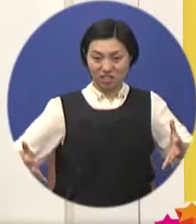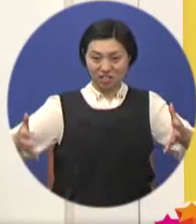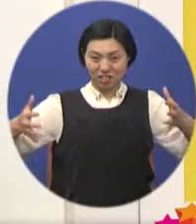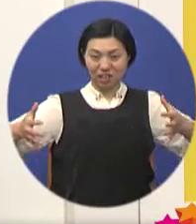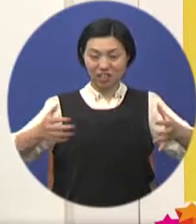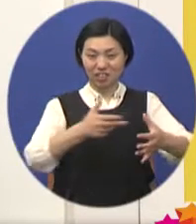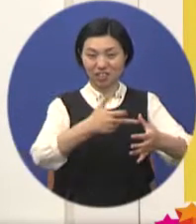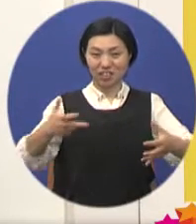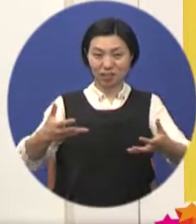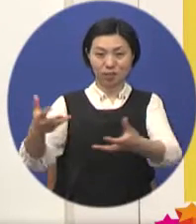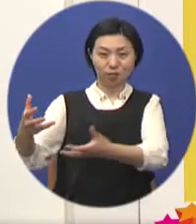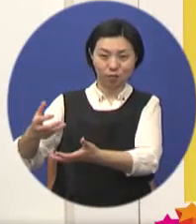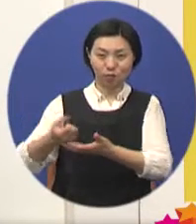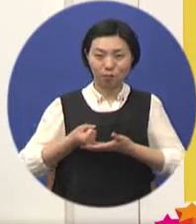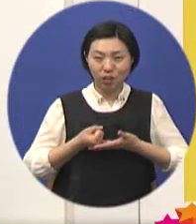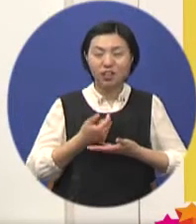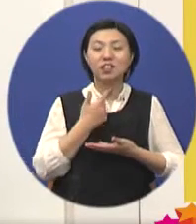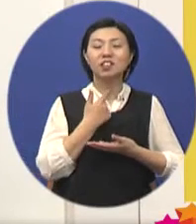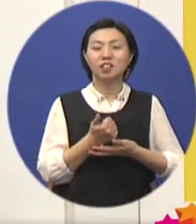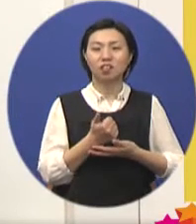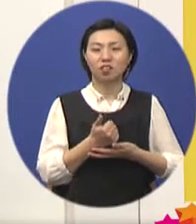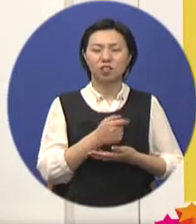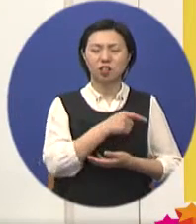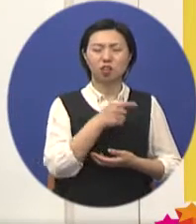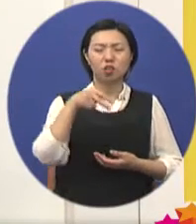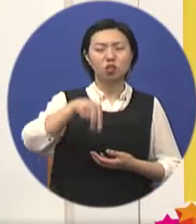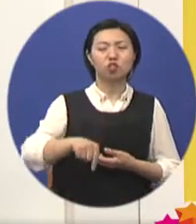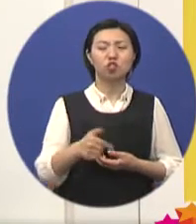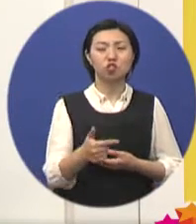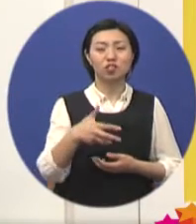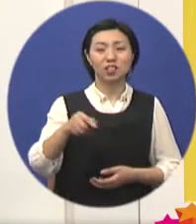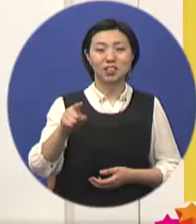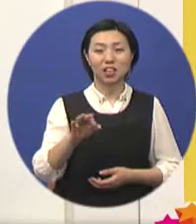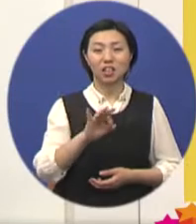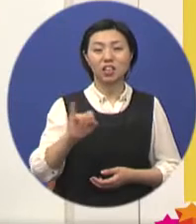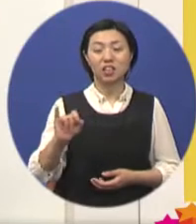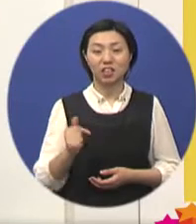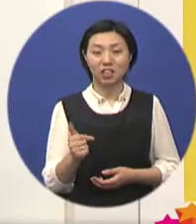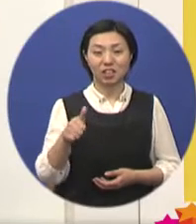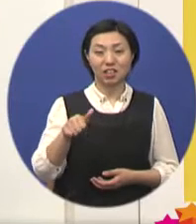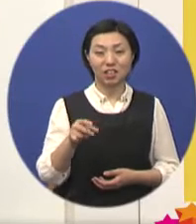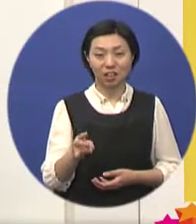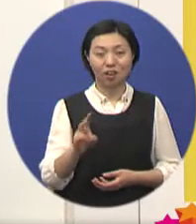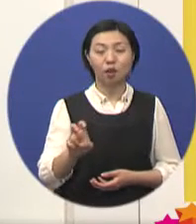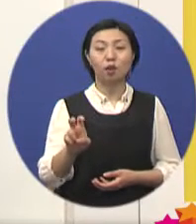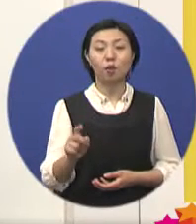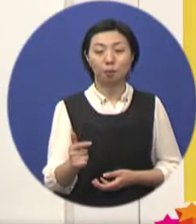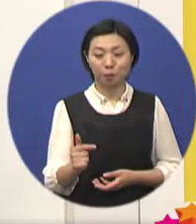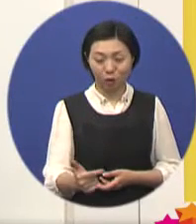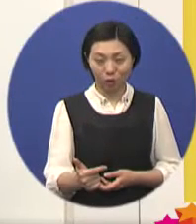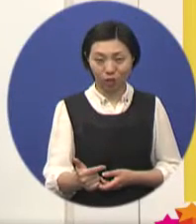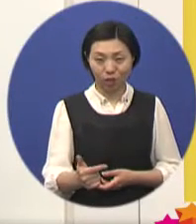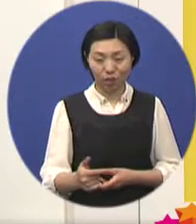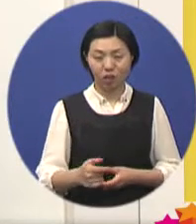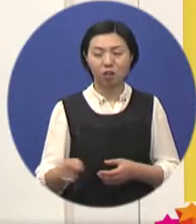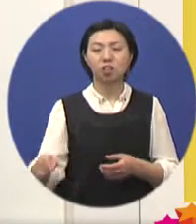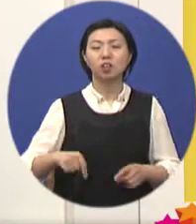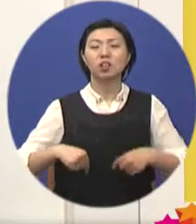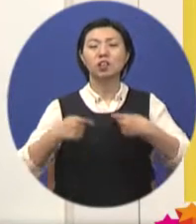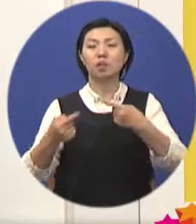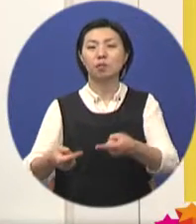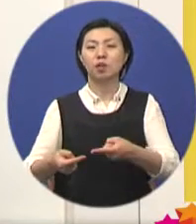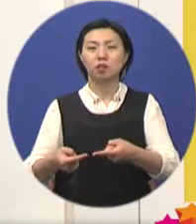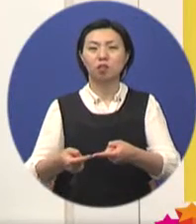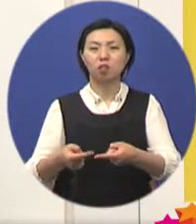저 전북 순창군 인계면에서 했었어요. 네. 네. 그래서 거기서 16살 먹어서 나가서 뭐 상 한번 탔어요. 그때